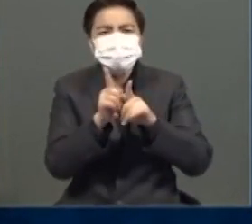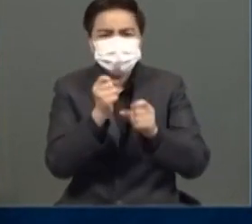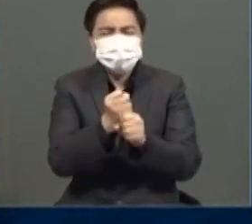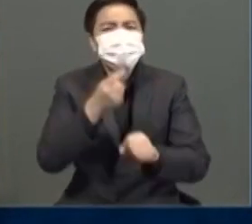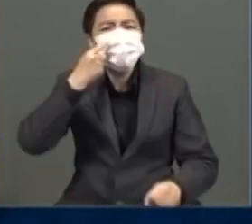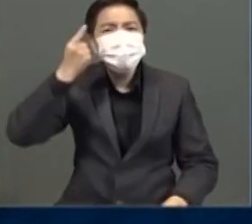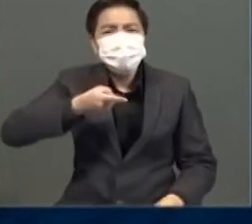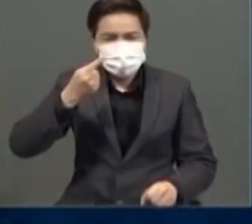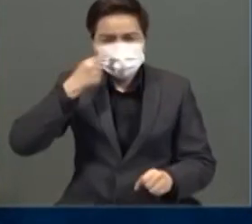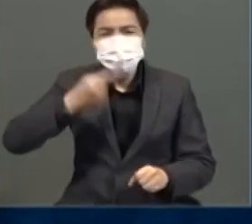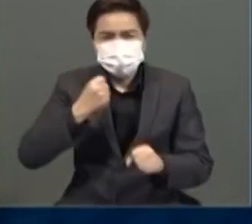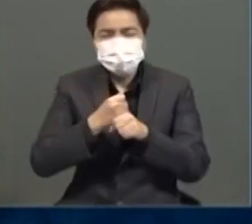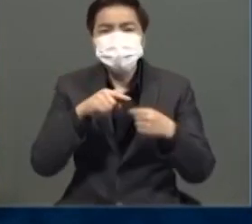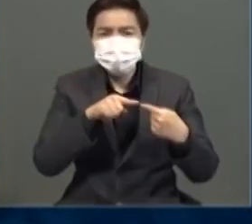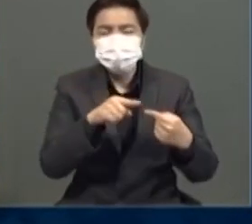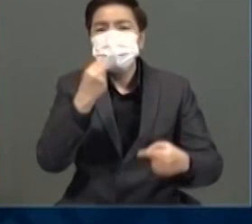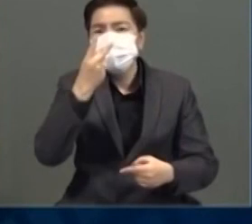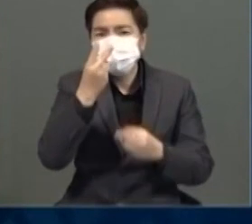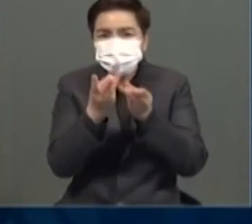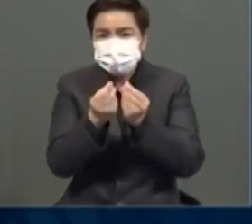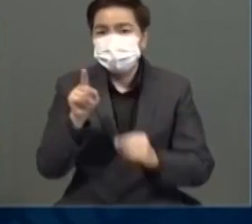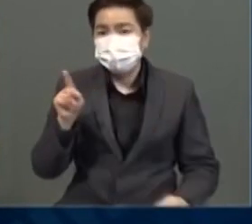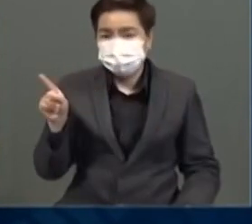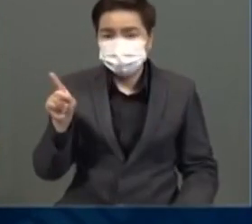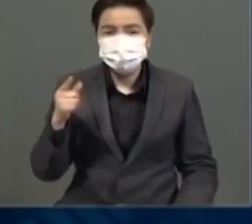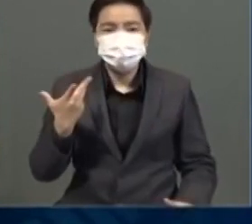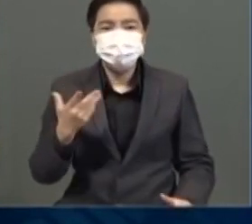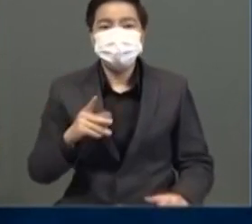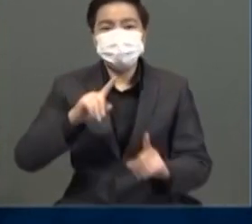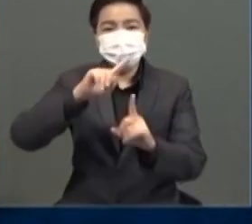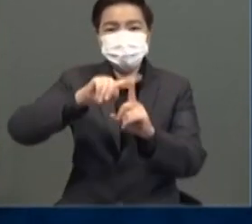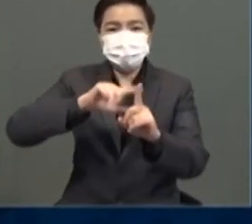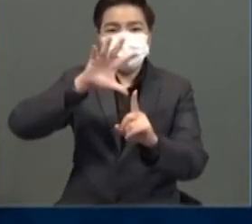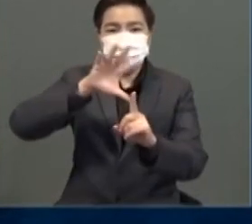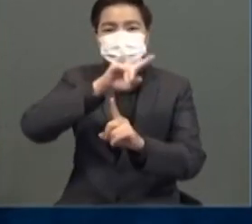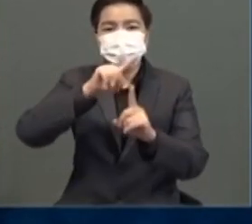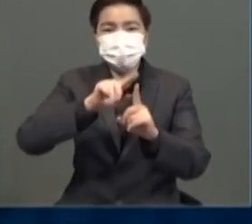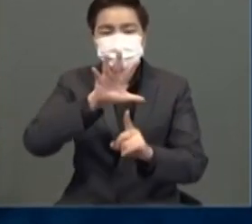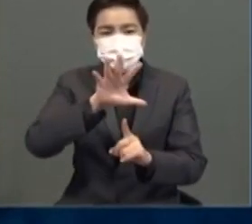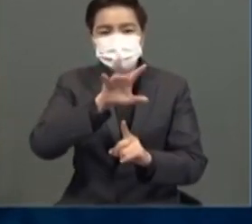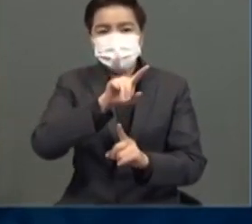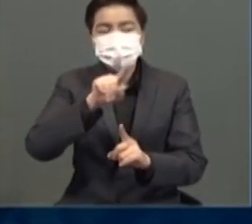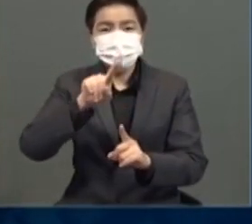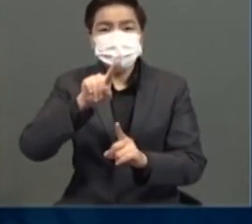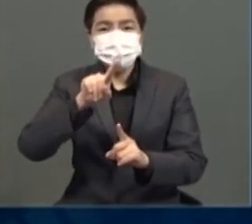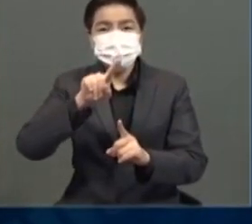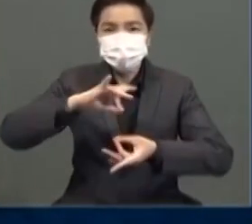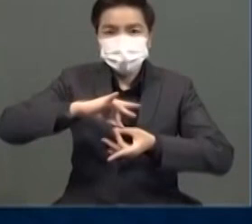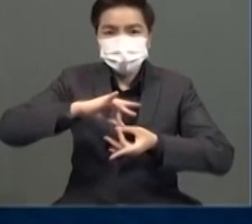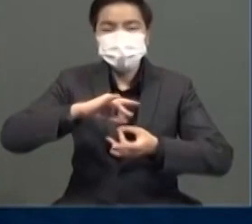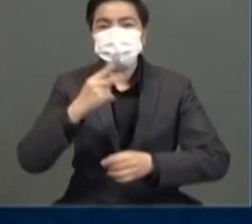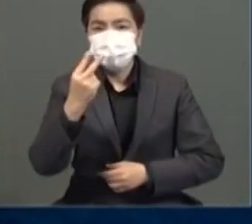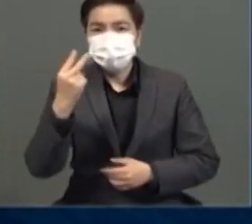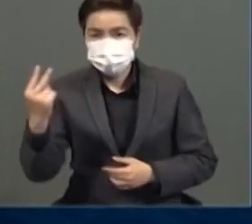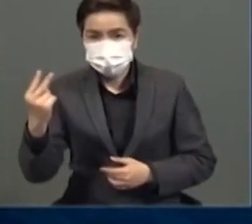บุรีสมุทรปราการนนทบุรีหลังจากที่การระบาดระลอกใหม่เกิดขึ้นมาครับนี่นะเพราะฉะนั้นพี่น้องประชาชนต้